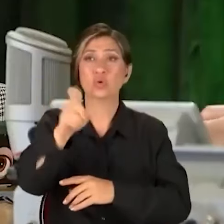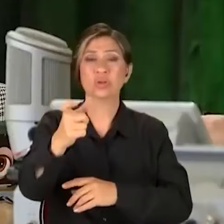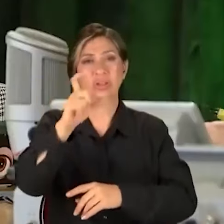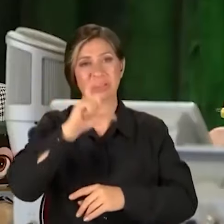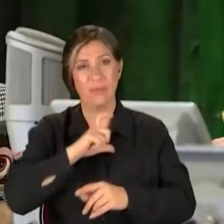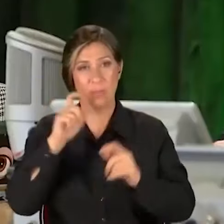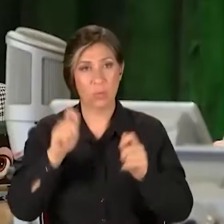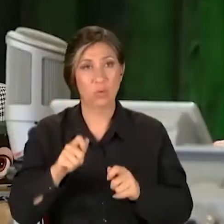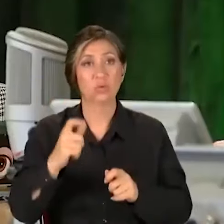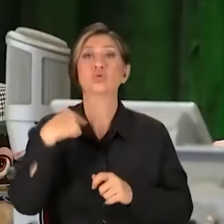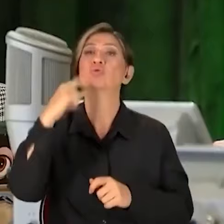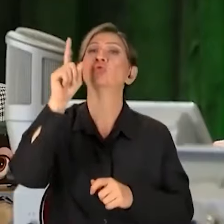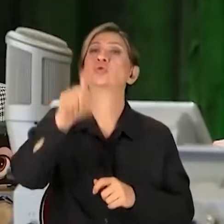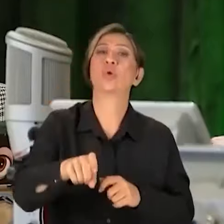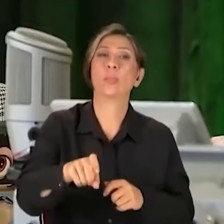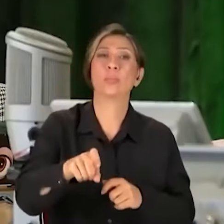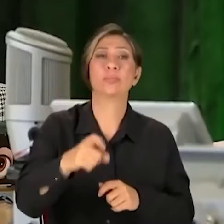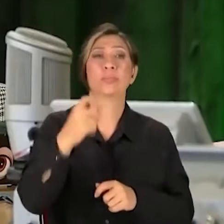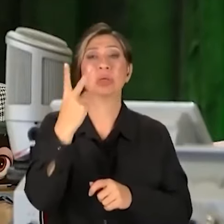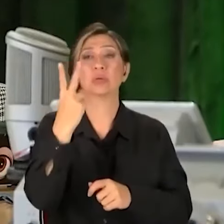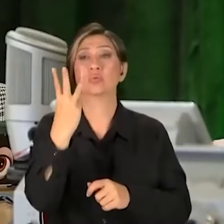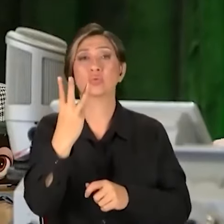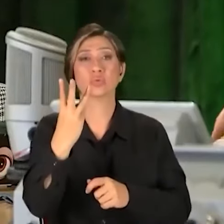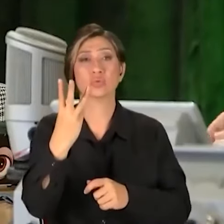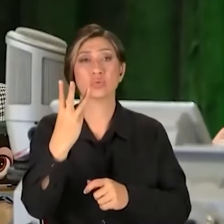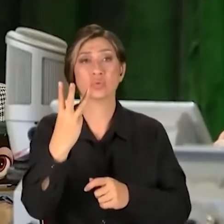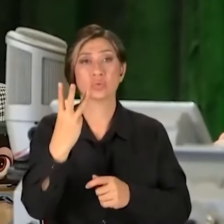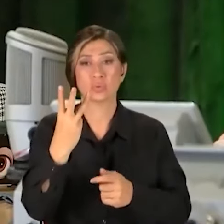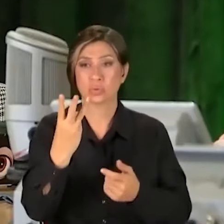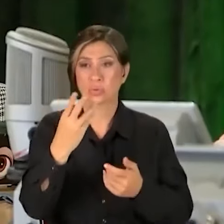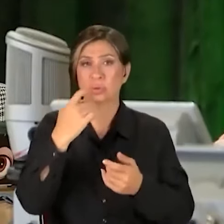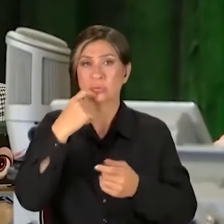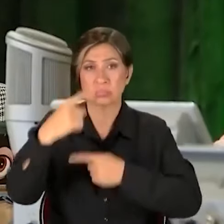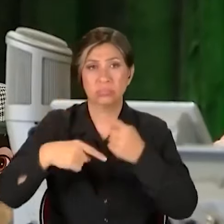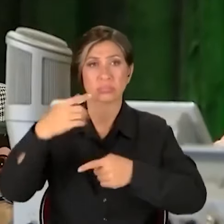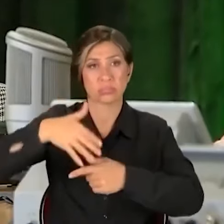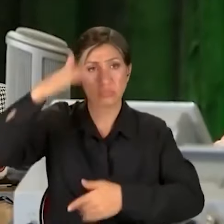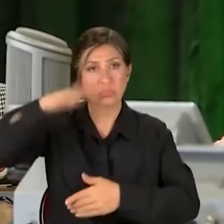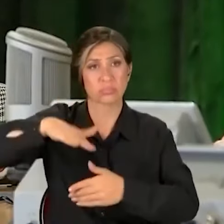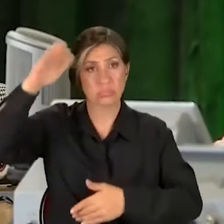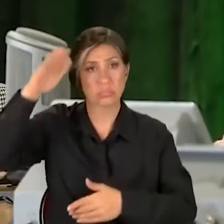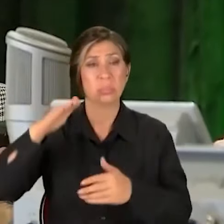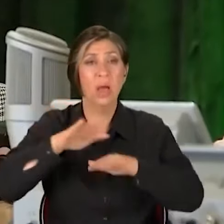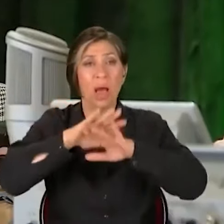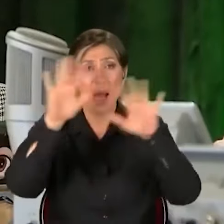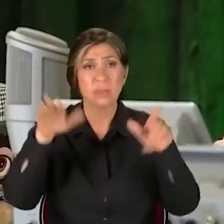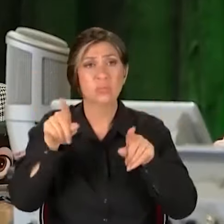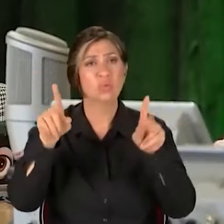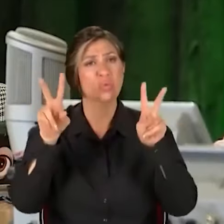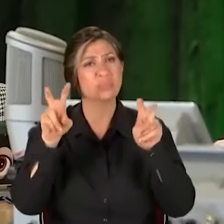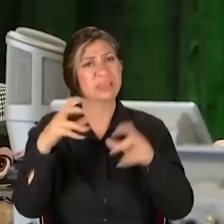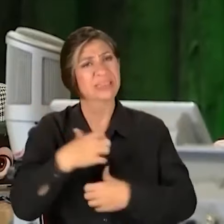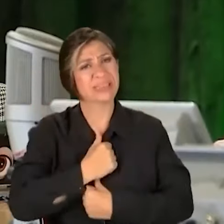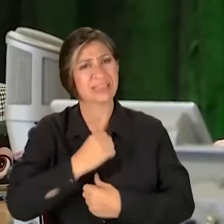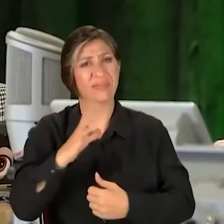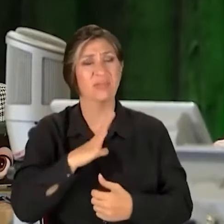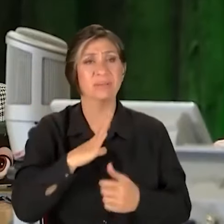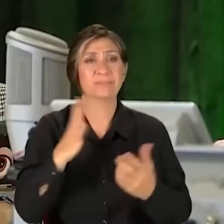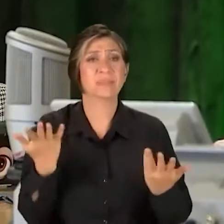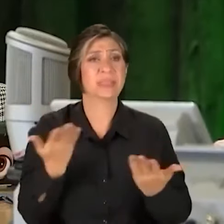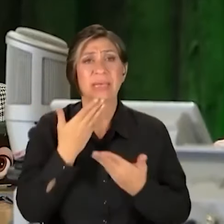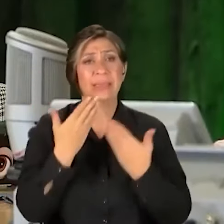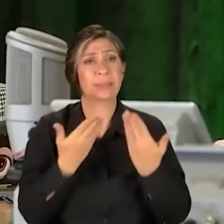yapıyoruz. Soruyorum. 2-3 tane jenerasyon büyütmüşümdür nereden baksanız. Herkes de bu konudan böyle müzdarip. Yani sanki böyle